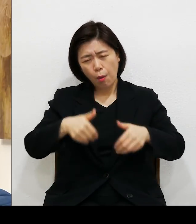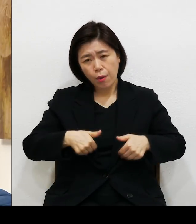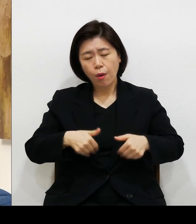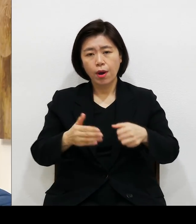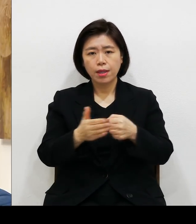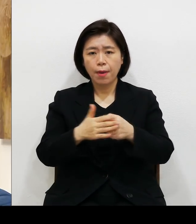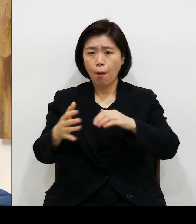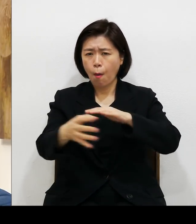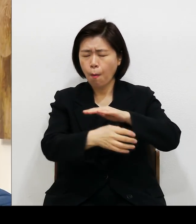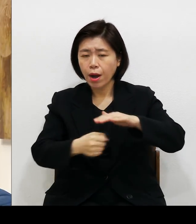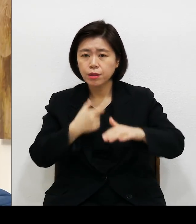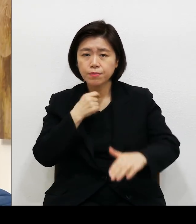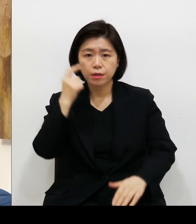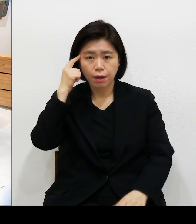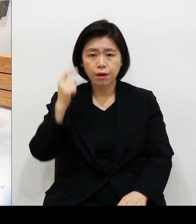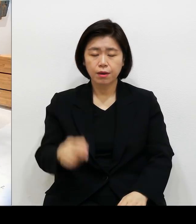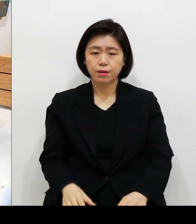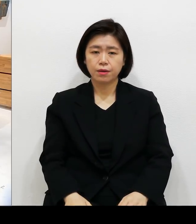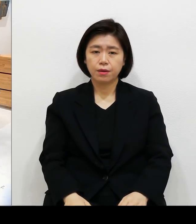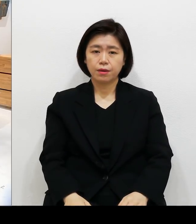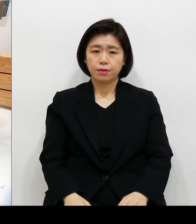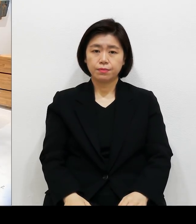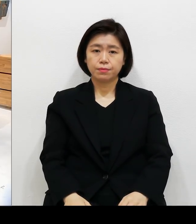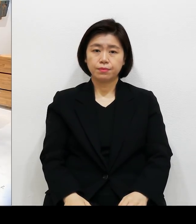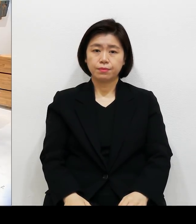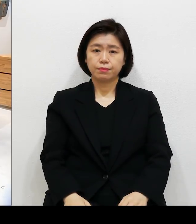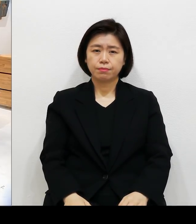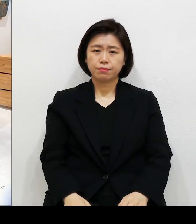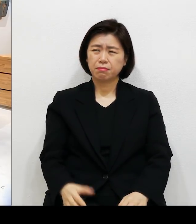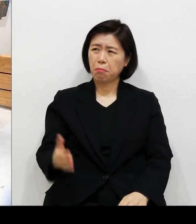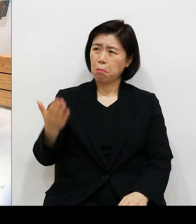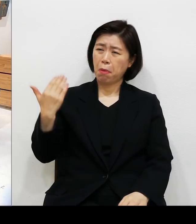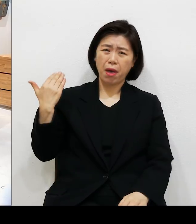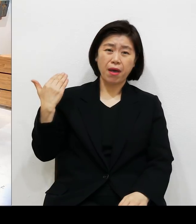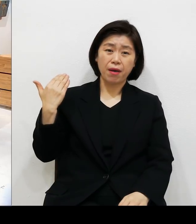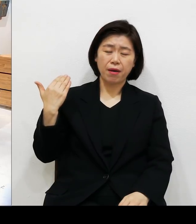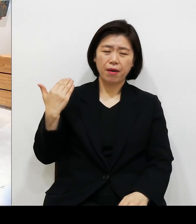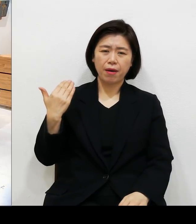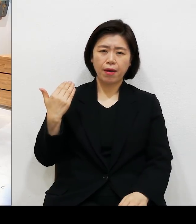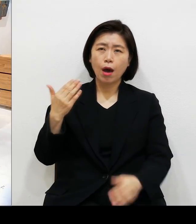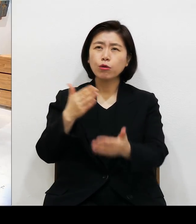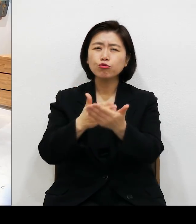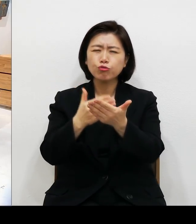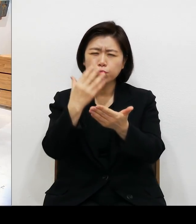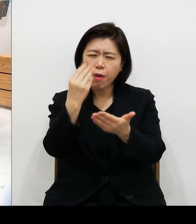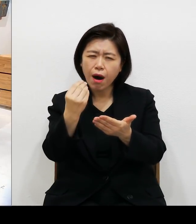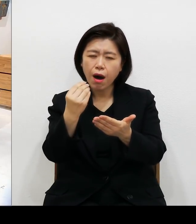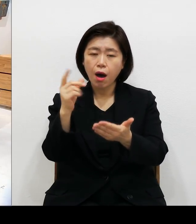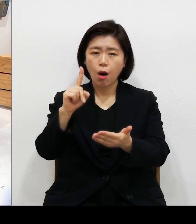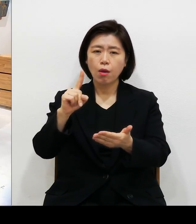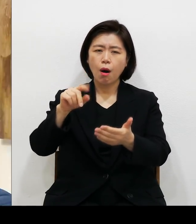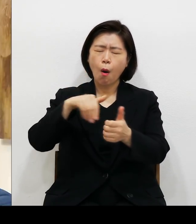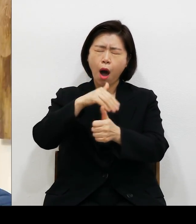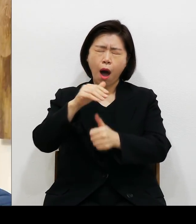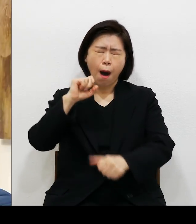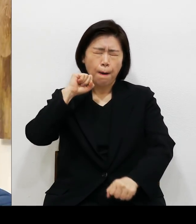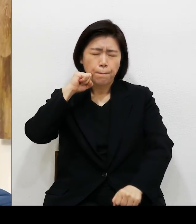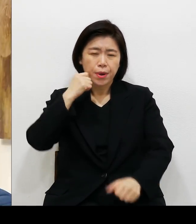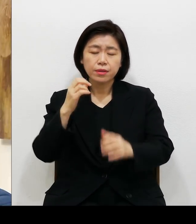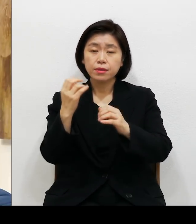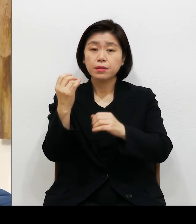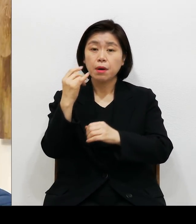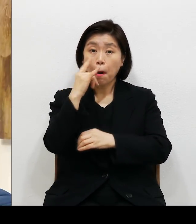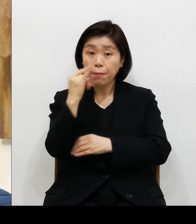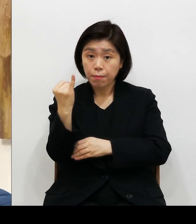훔쳐야겠다. 문득 옛날에 몇 년 전에 뭐 어떤 지역에서 어떤 애기 엄마가 너무 생활고가